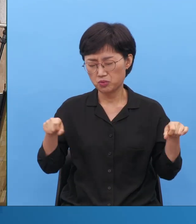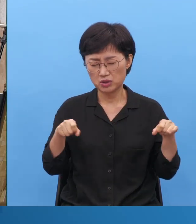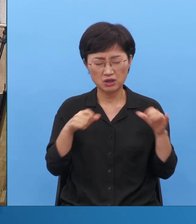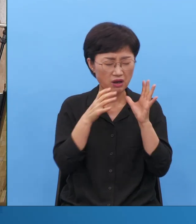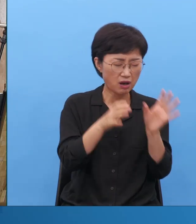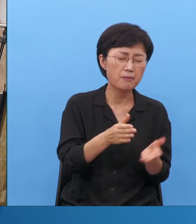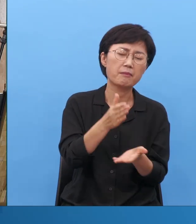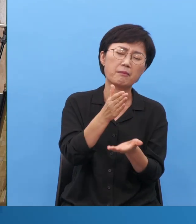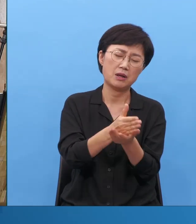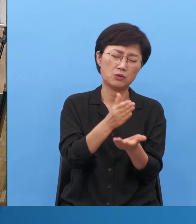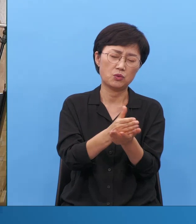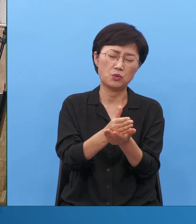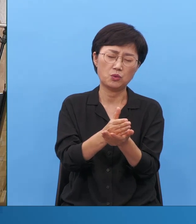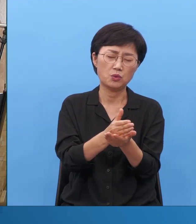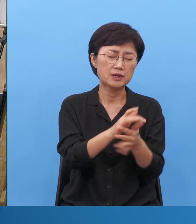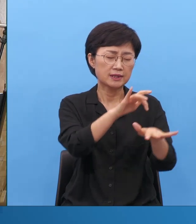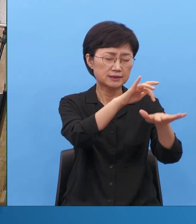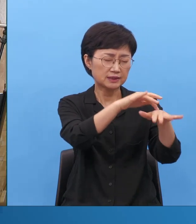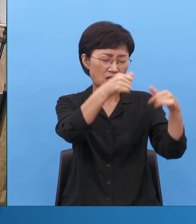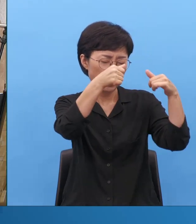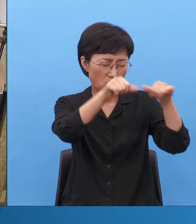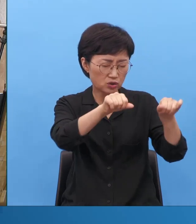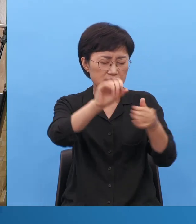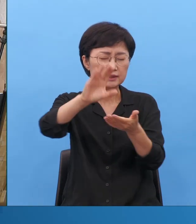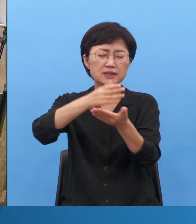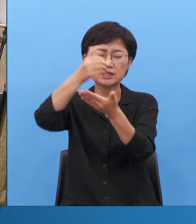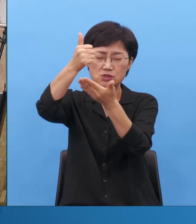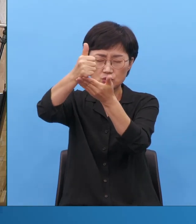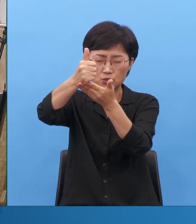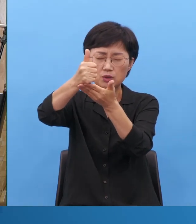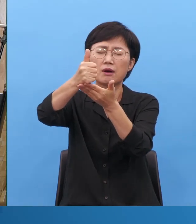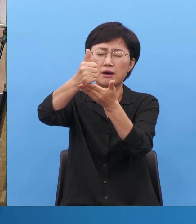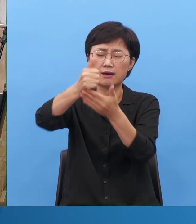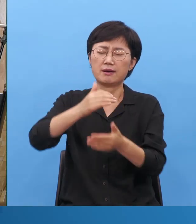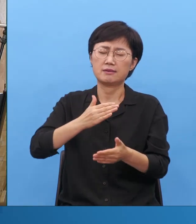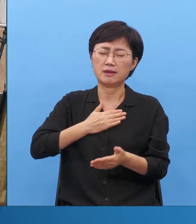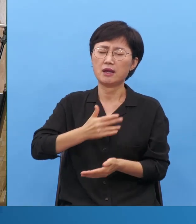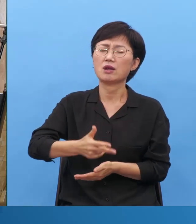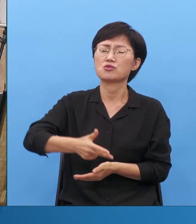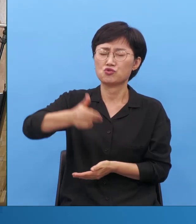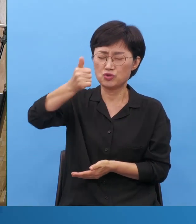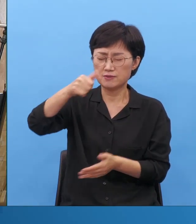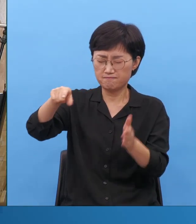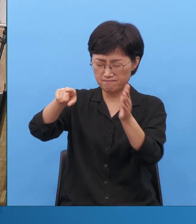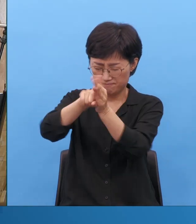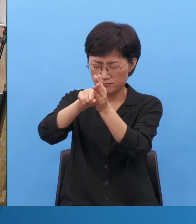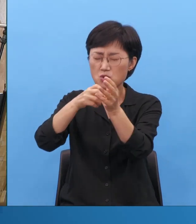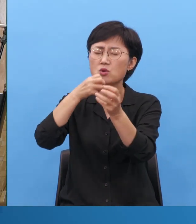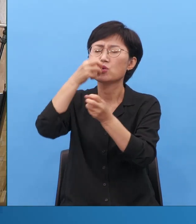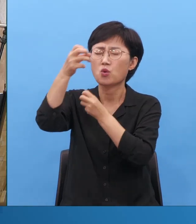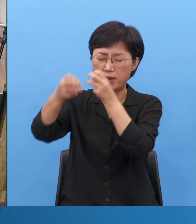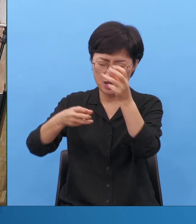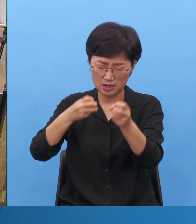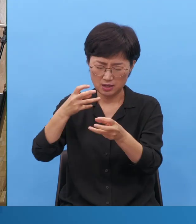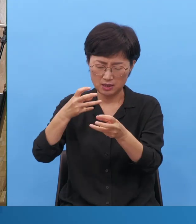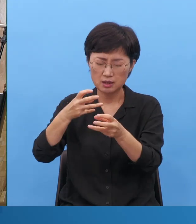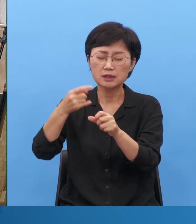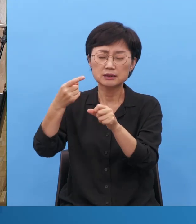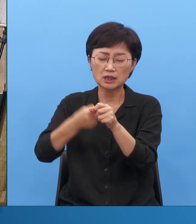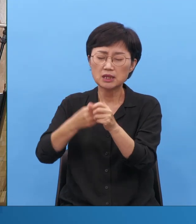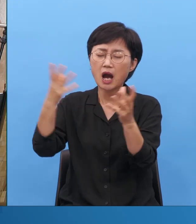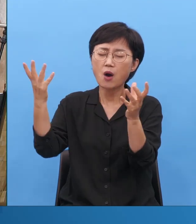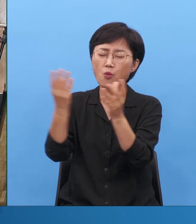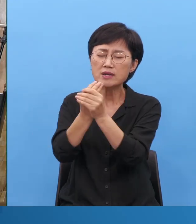꺾으신 그리스도가 주인됨을 고백하며 창조의 능력과 절대 응답을 날마다 누리게 하옵소서. Despite what environment